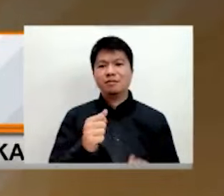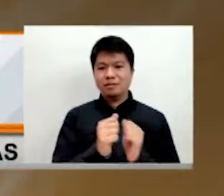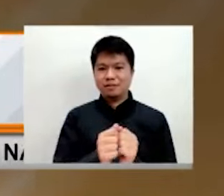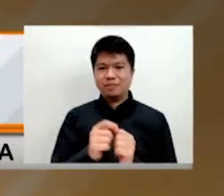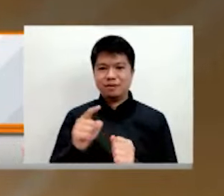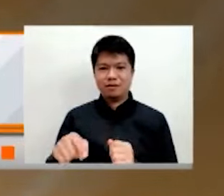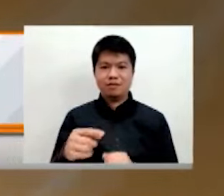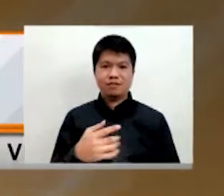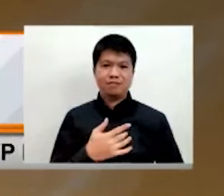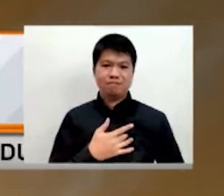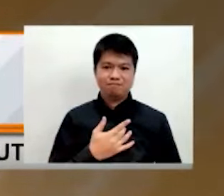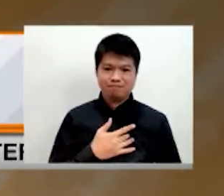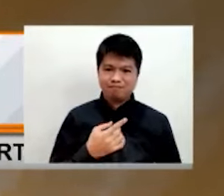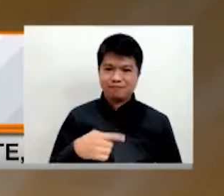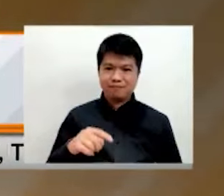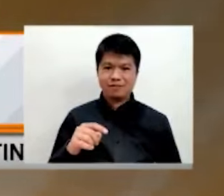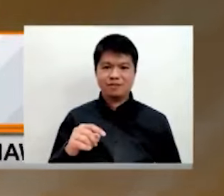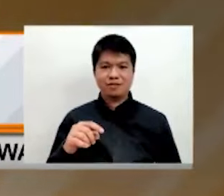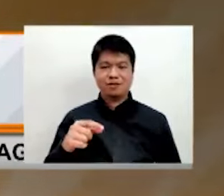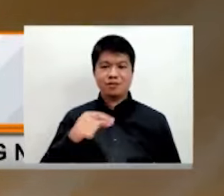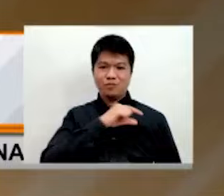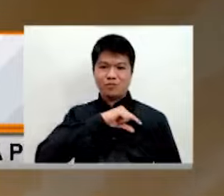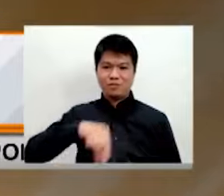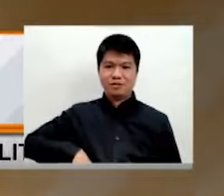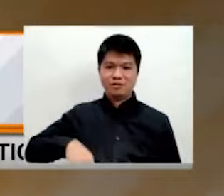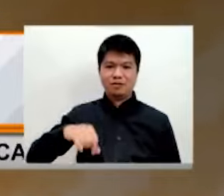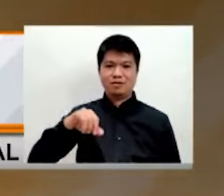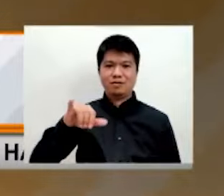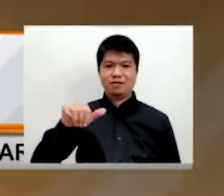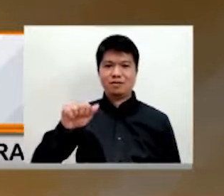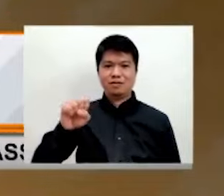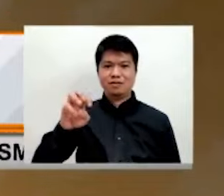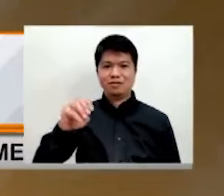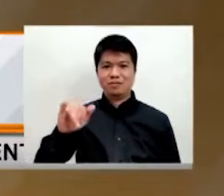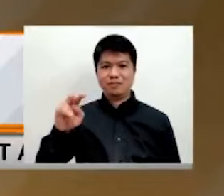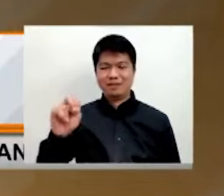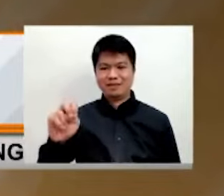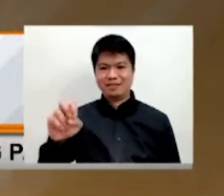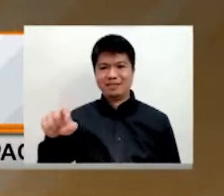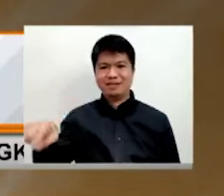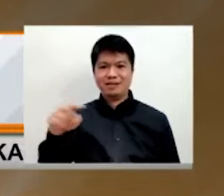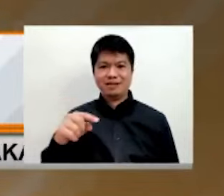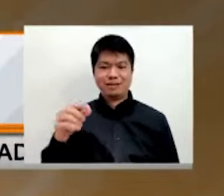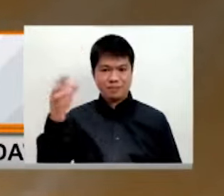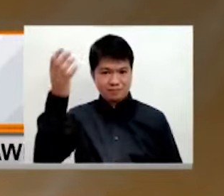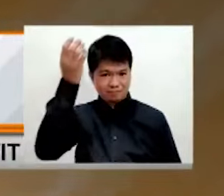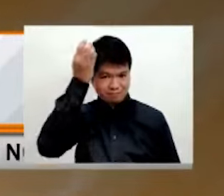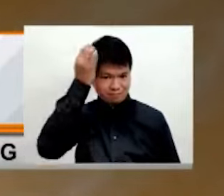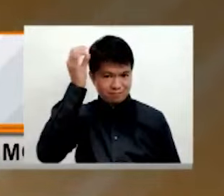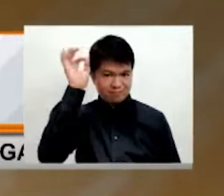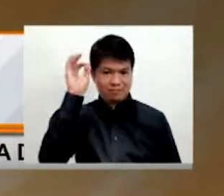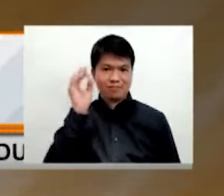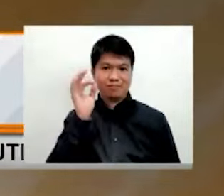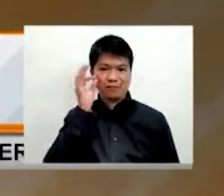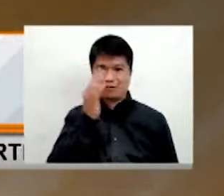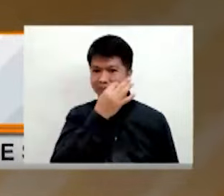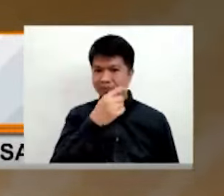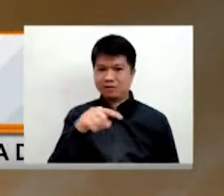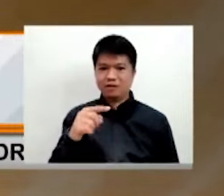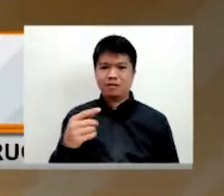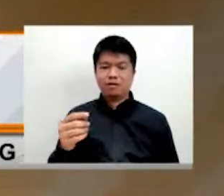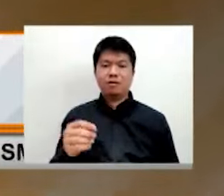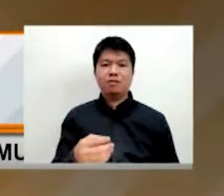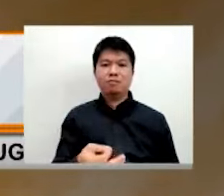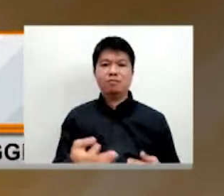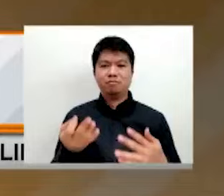niya ni Queen Yasmin na may flower crown pa. Aba, sa sobrang patok nga niya, may mga nag-compile na ng iba pang